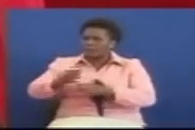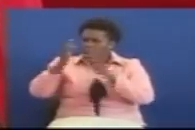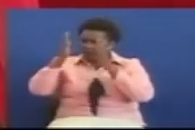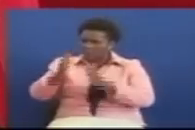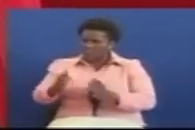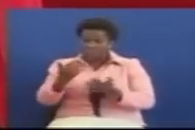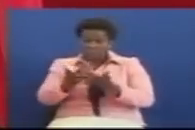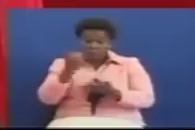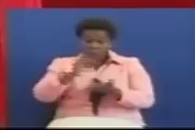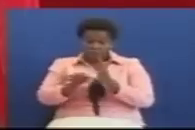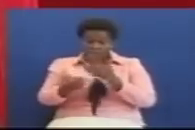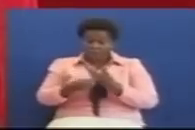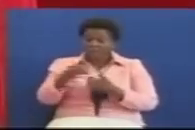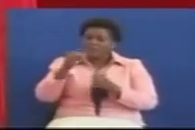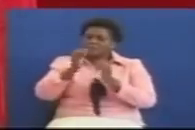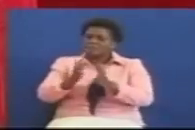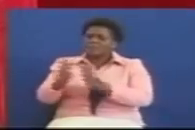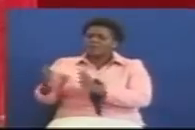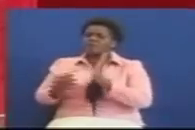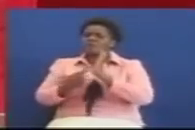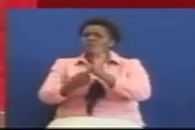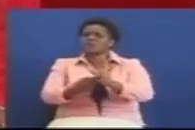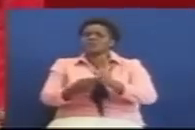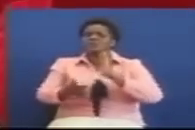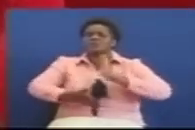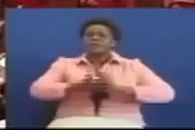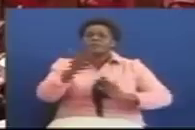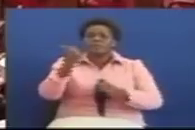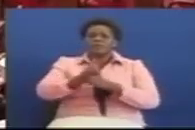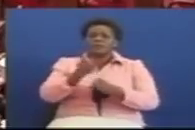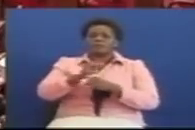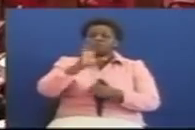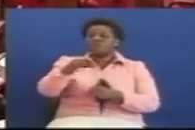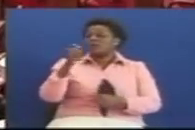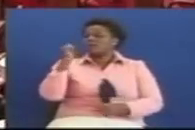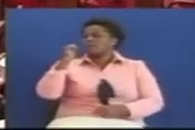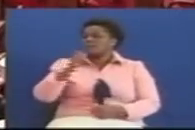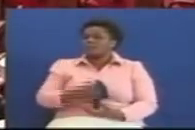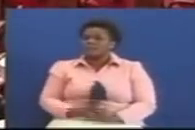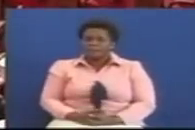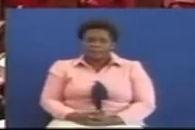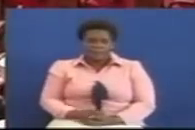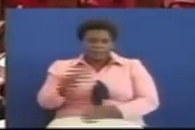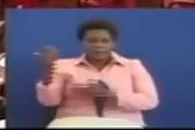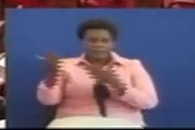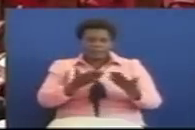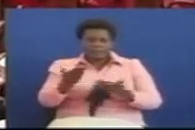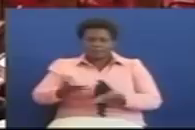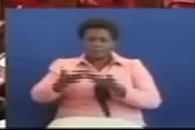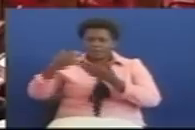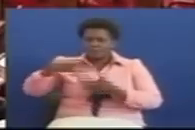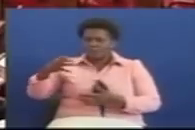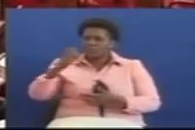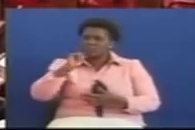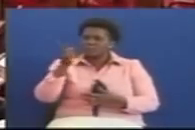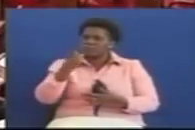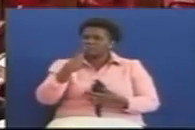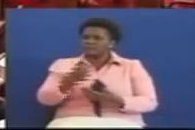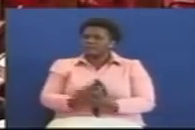huu unaonyesha umeanza kazi tangu mwaka 2018? Asante majibu kwa maswali hayo Mheshimiwa Naibu Waziri